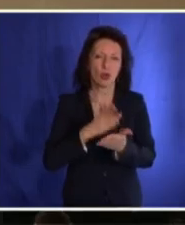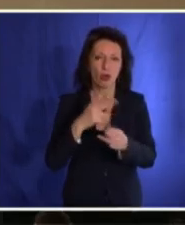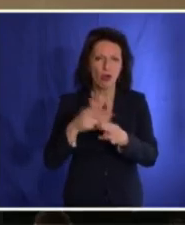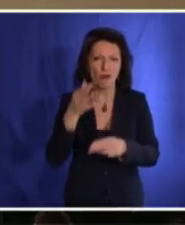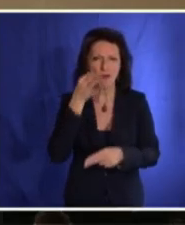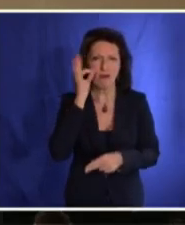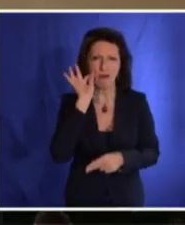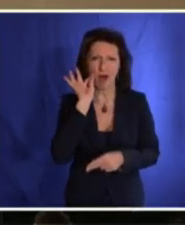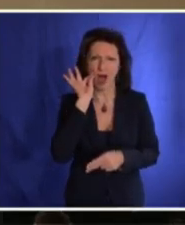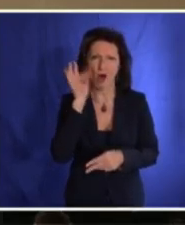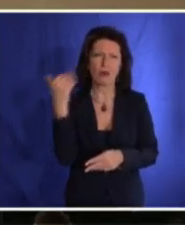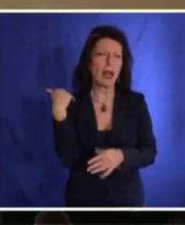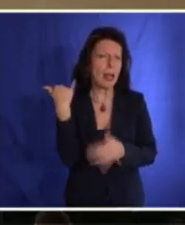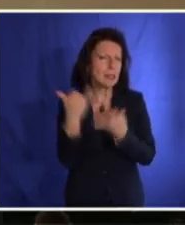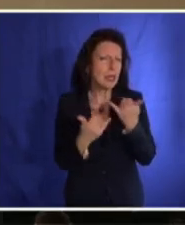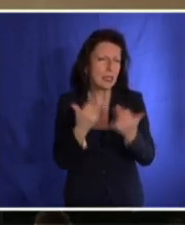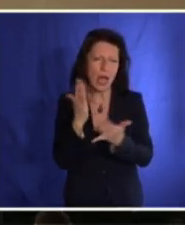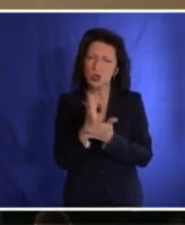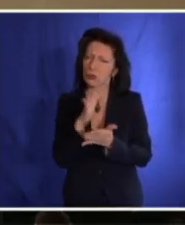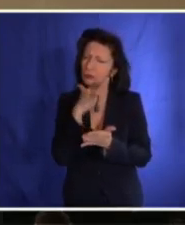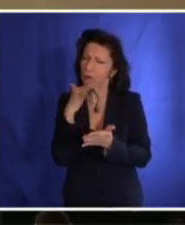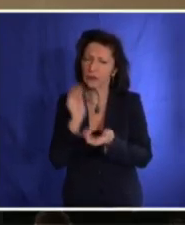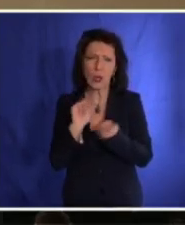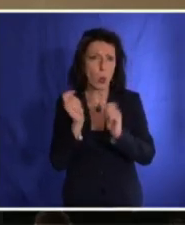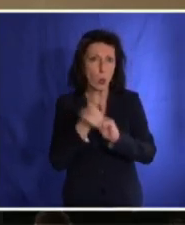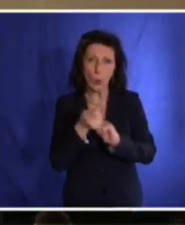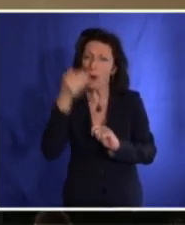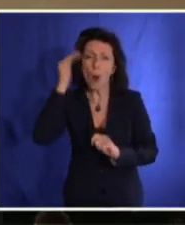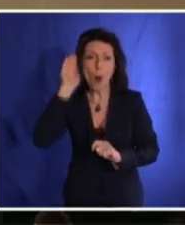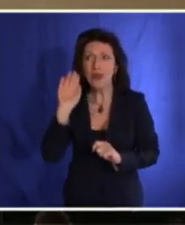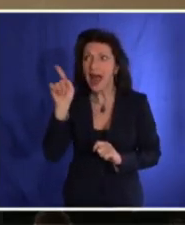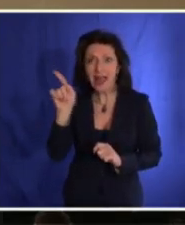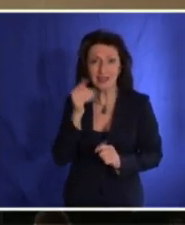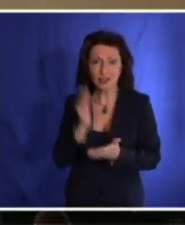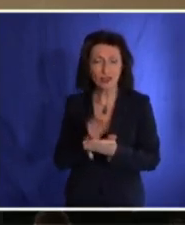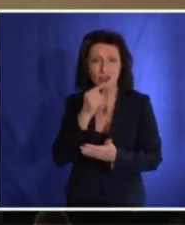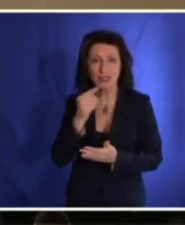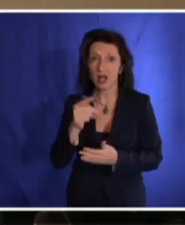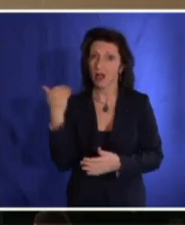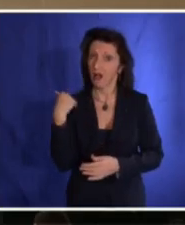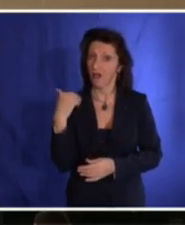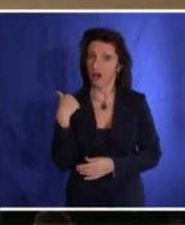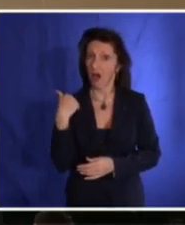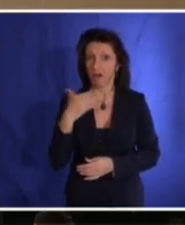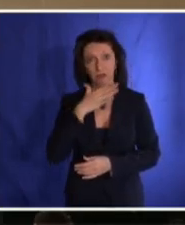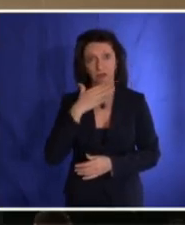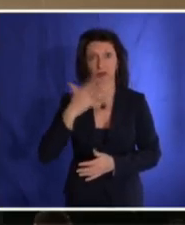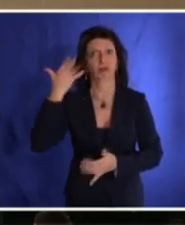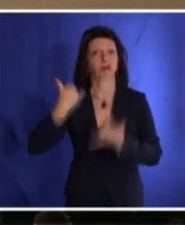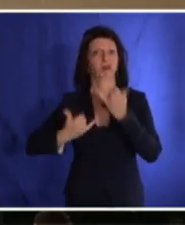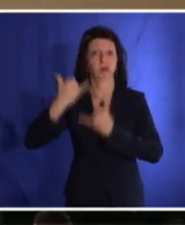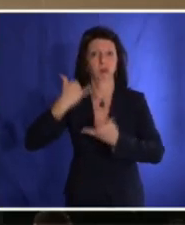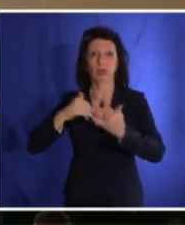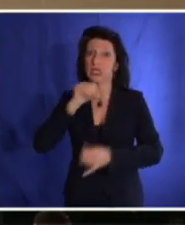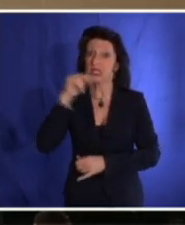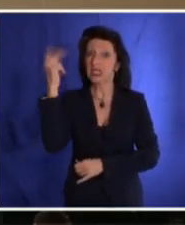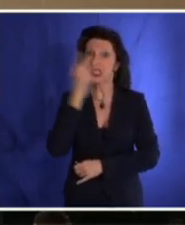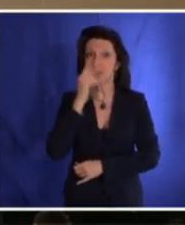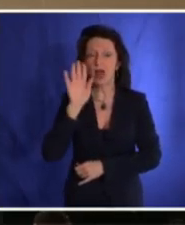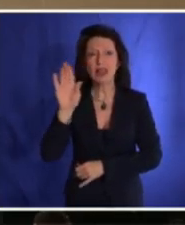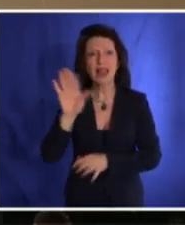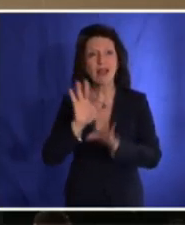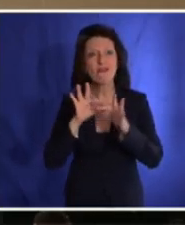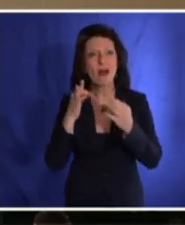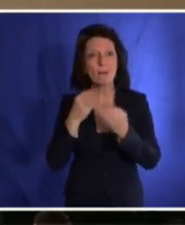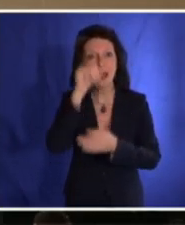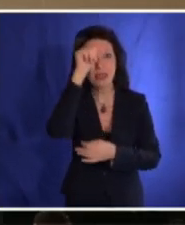viel passiert in den letzten Jahren. Und Hanni Mikl-Leitner hat es gesagt, es ist nicht selbstverständlich gewesen vor vielen Jahren, dass du deinen Familiennamen